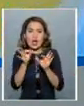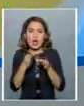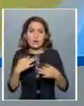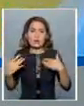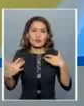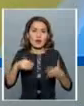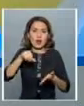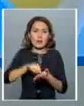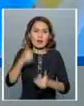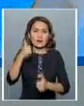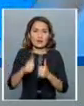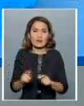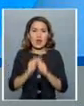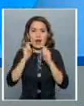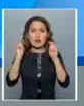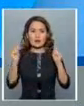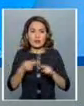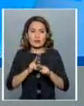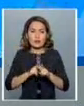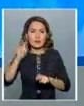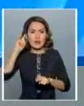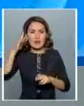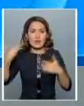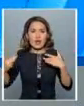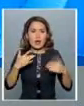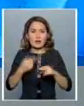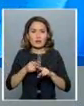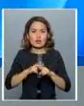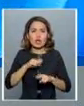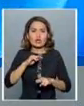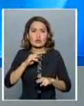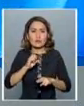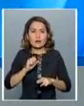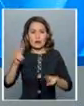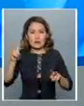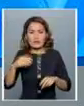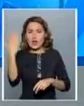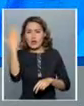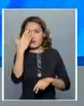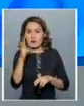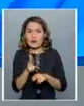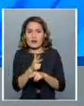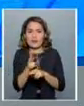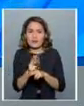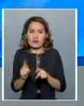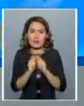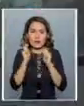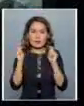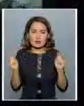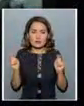өнерді дәріптейтін байқаудың салтанат ашылу рәсімінде танымал әнші туралы Хабибаның Жүсіпбегі атты деректі фильмнің тұсауы кесілді.